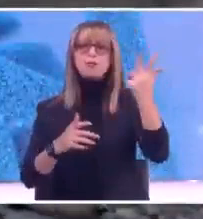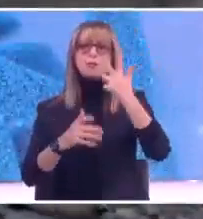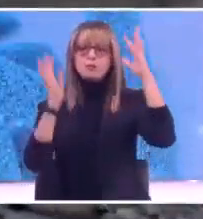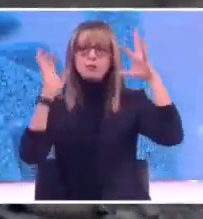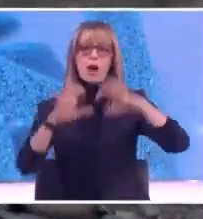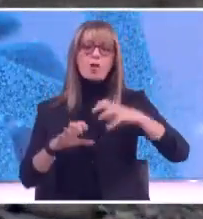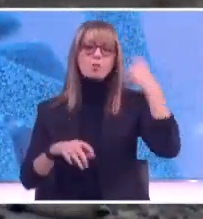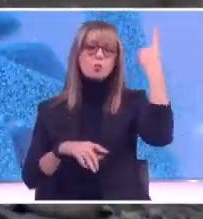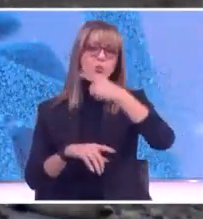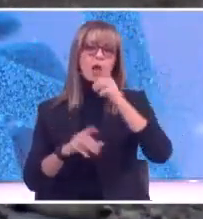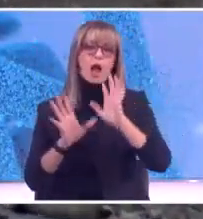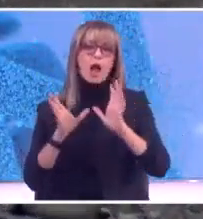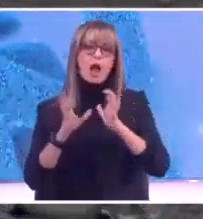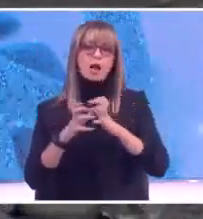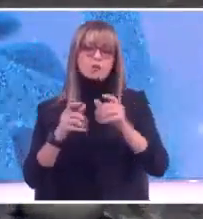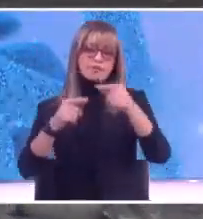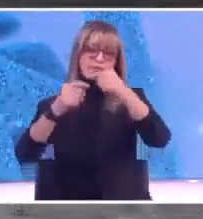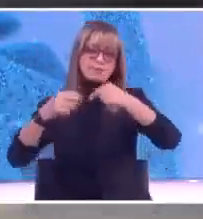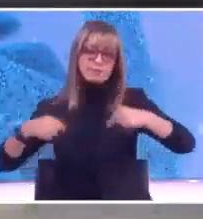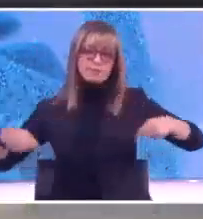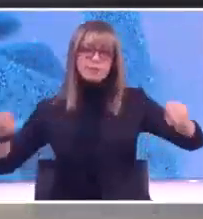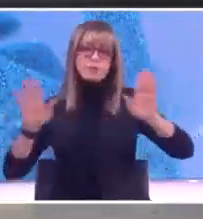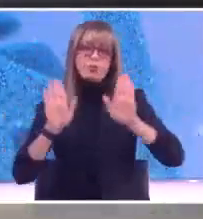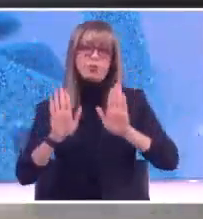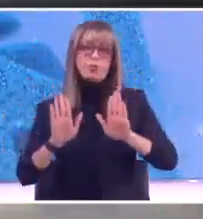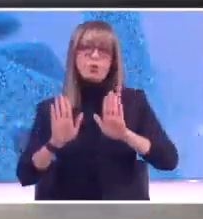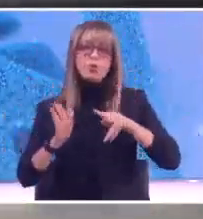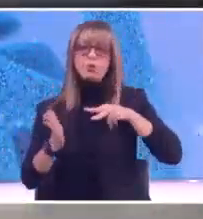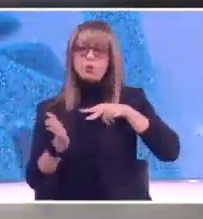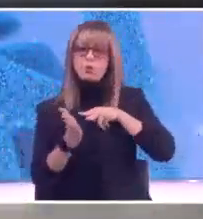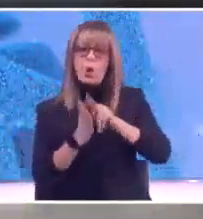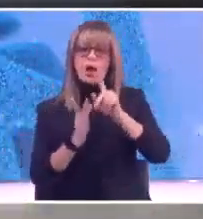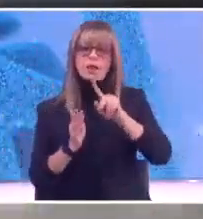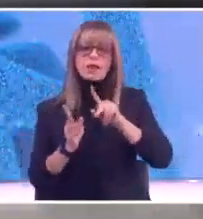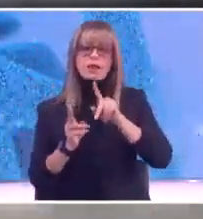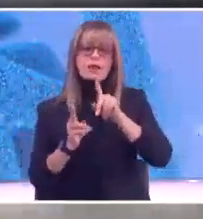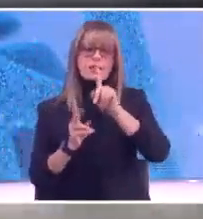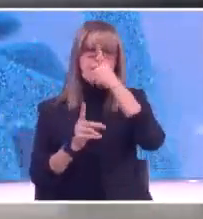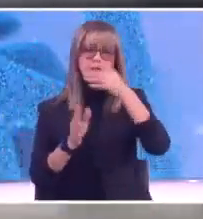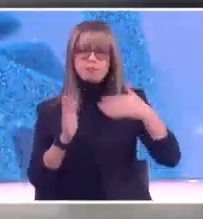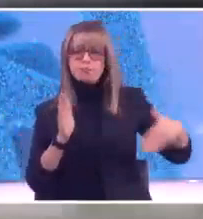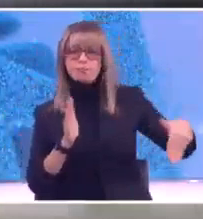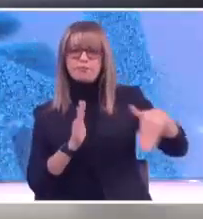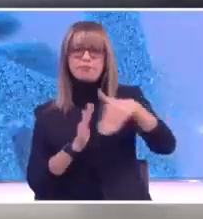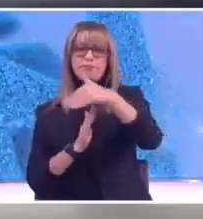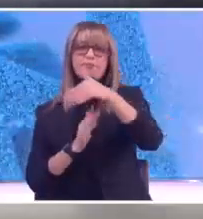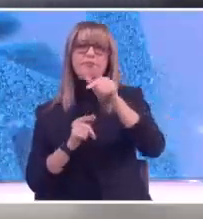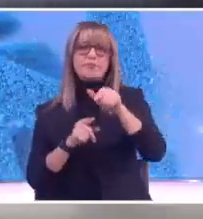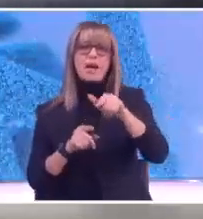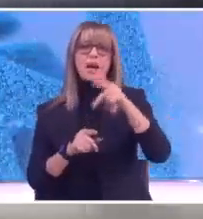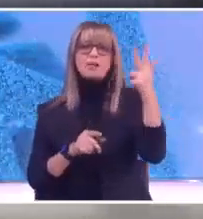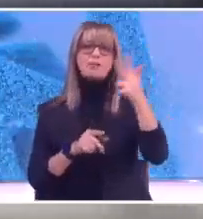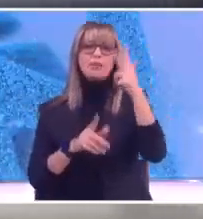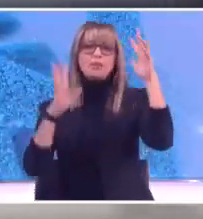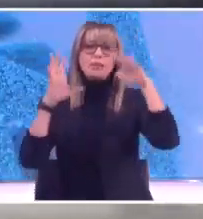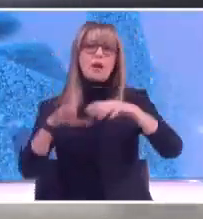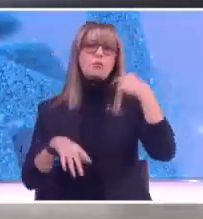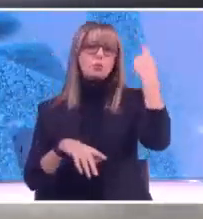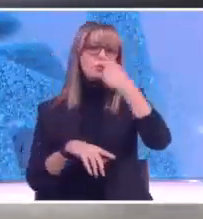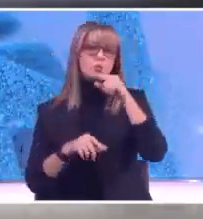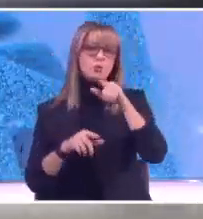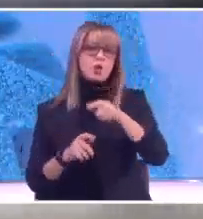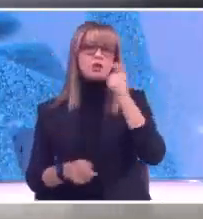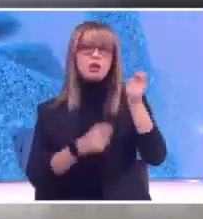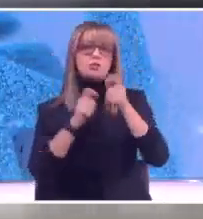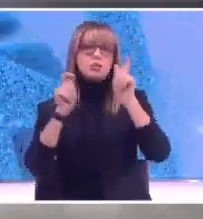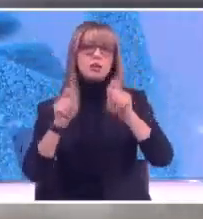olduğu bölgede ekipler güvenlik önlemi aldı. Yolun tek şeridi ulaşıma kapatıldı. Etkisini artıran yağmur nedeniyle çalışmanın yapıldığı